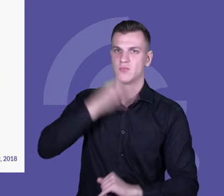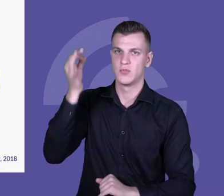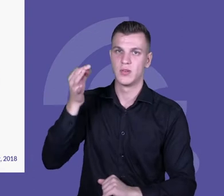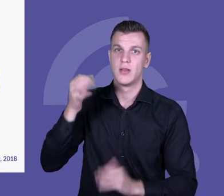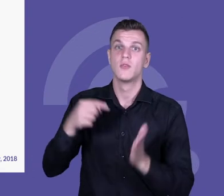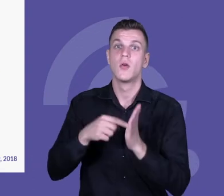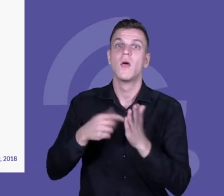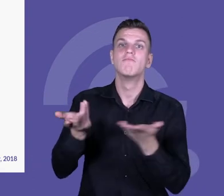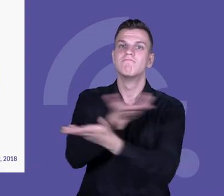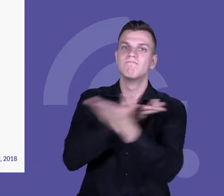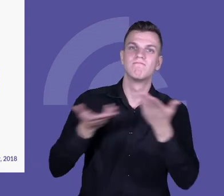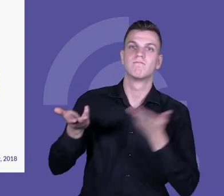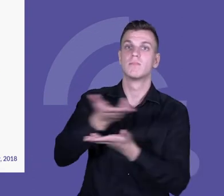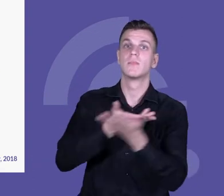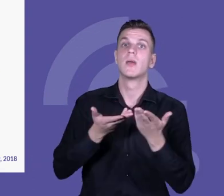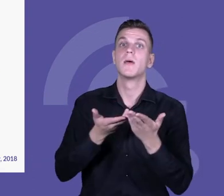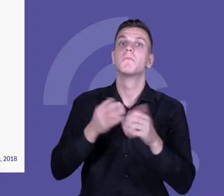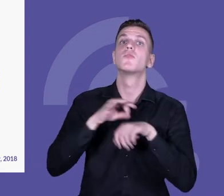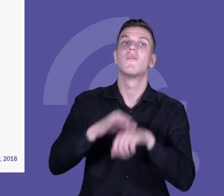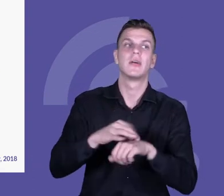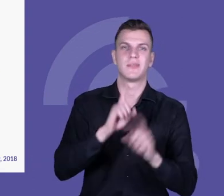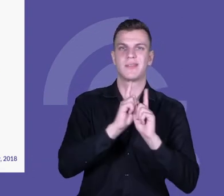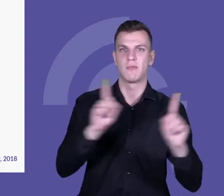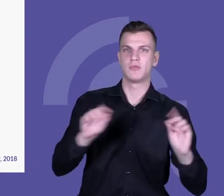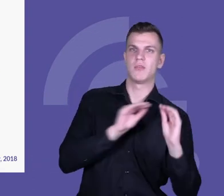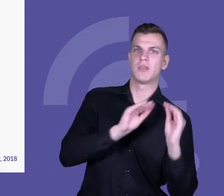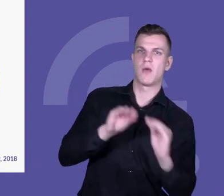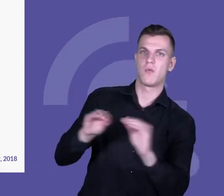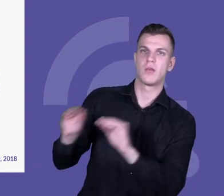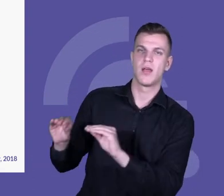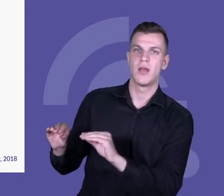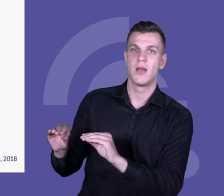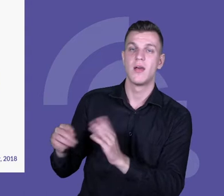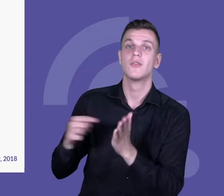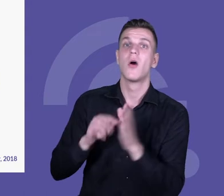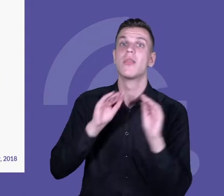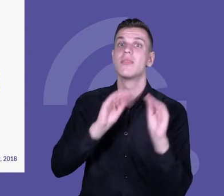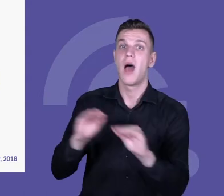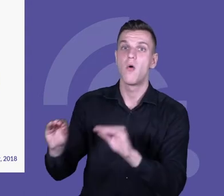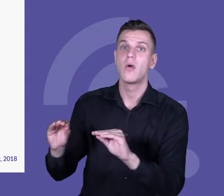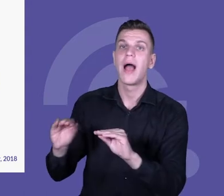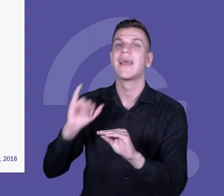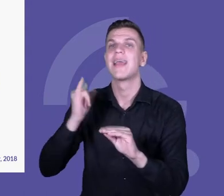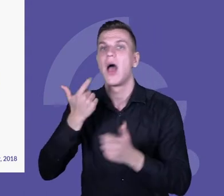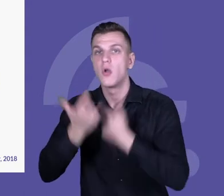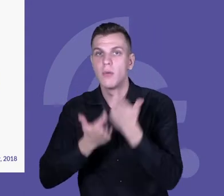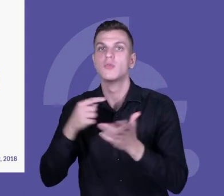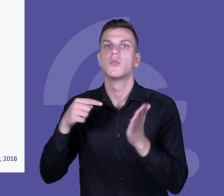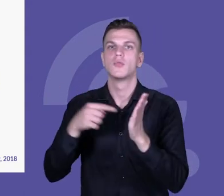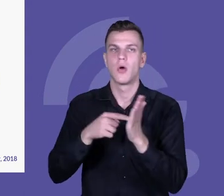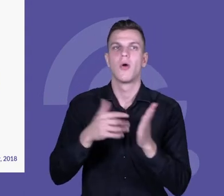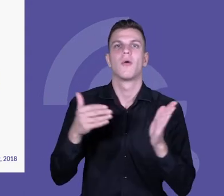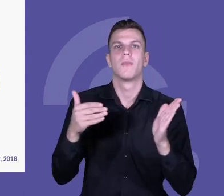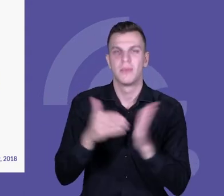interakcja głównie się składa z rozwiązań dydaktycznych, więc mówimy o tym, że trzeba tę dydaktykę opisać, ja też będę mówił o tym w drugiej części